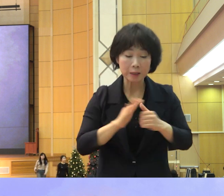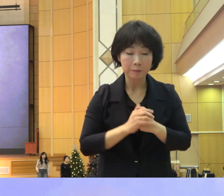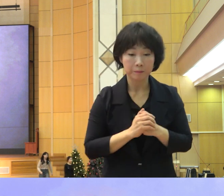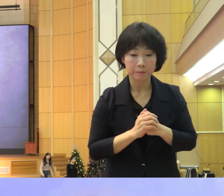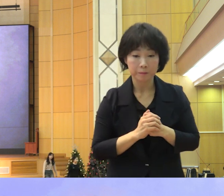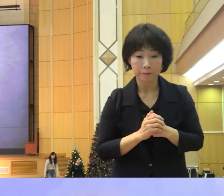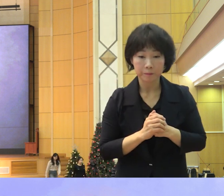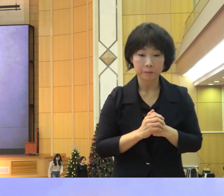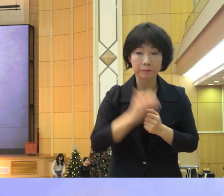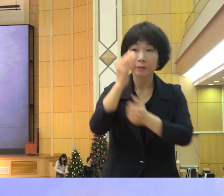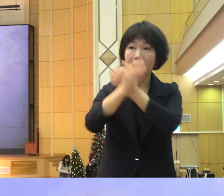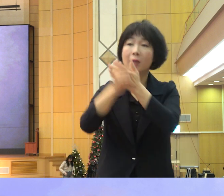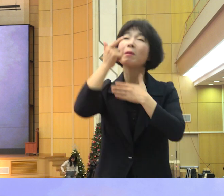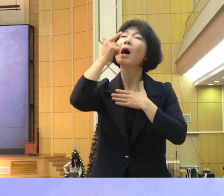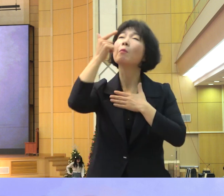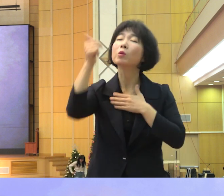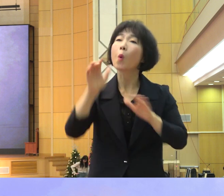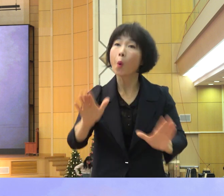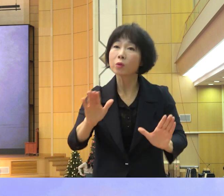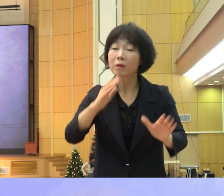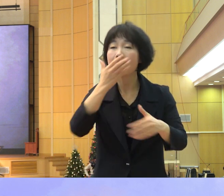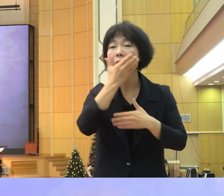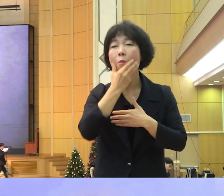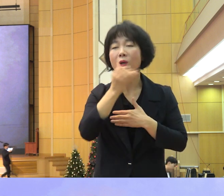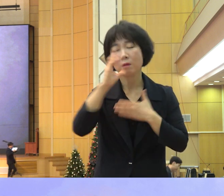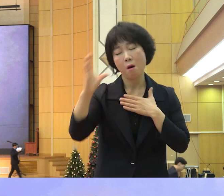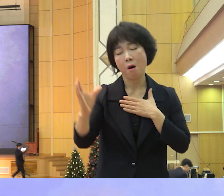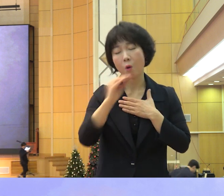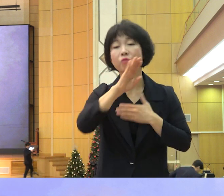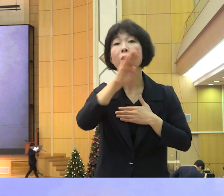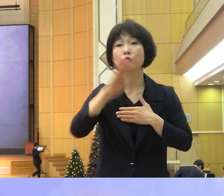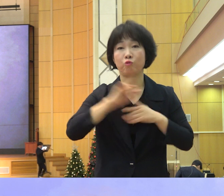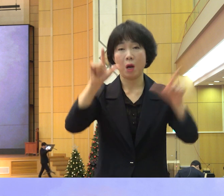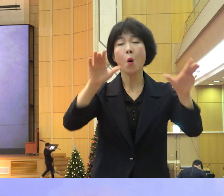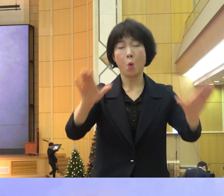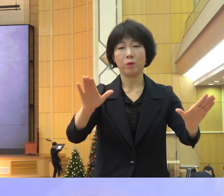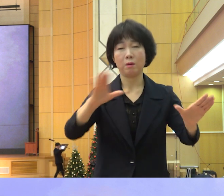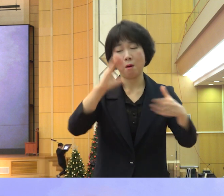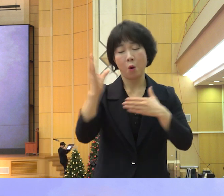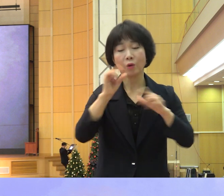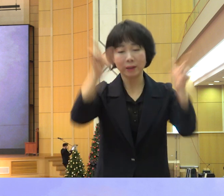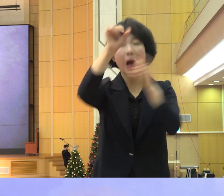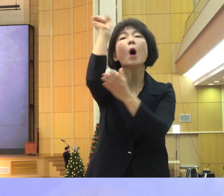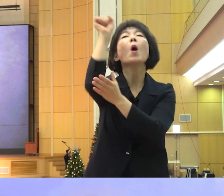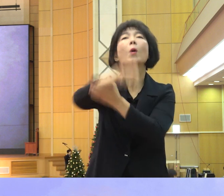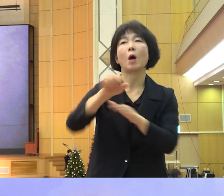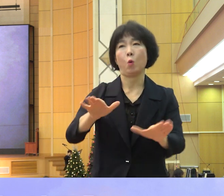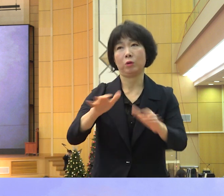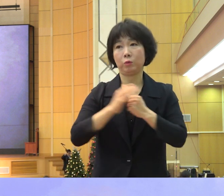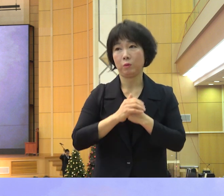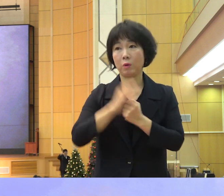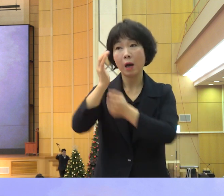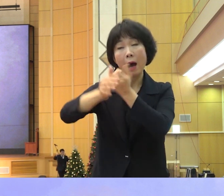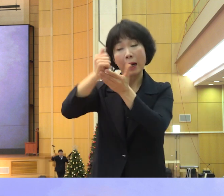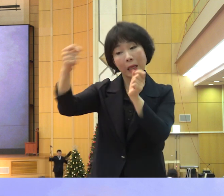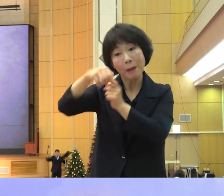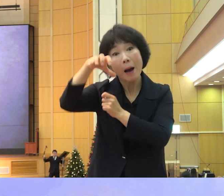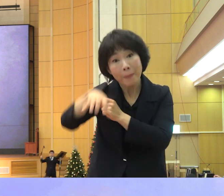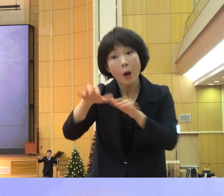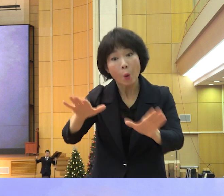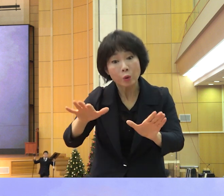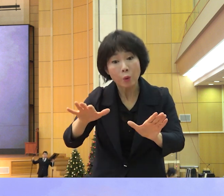돌리옵나이다. 아버지 하나님, 오늘은 복되고 거룩한 주일 성일을 허락해 주셔서 하나님